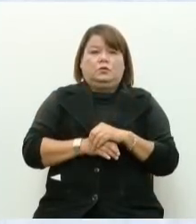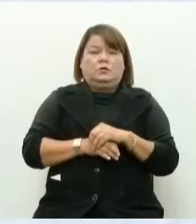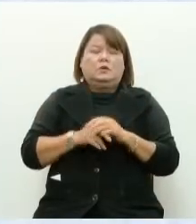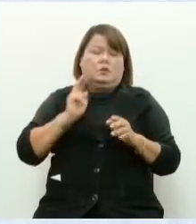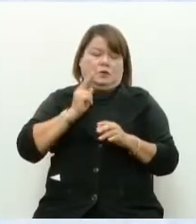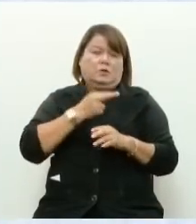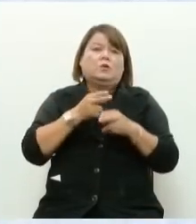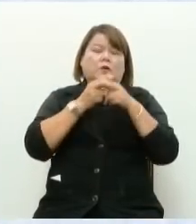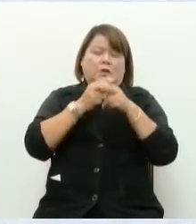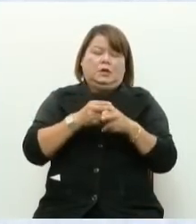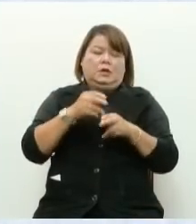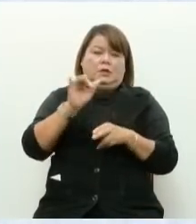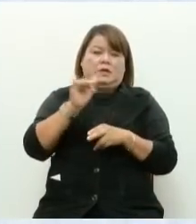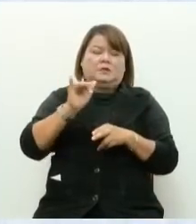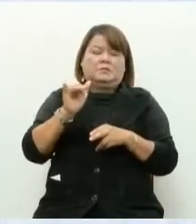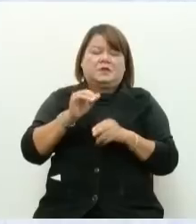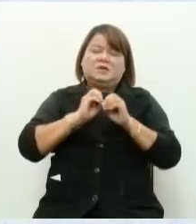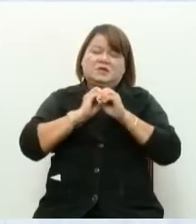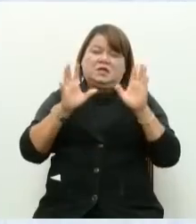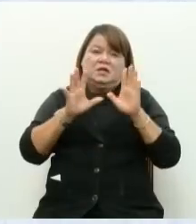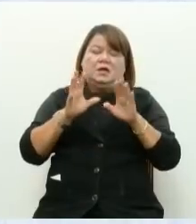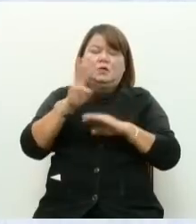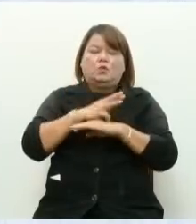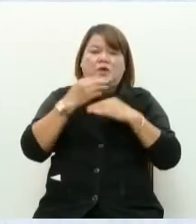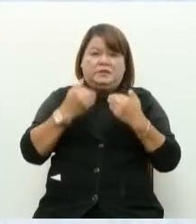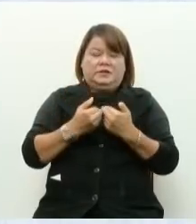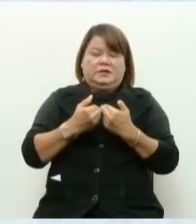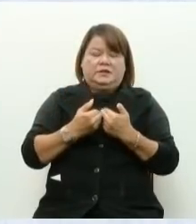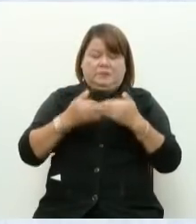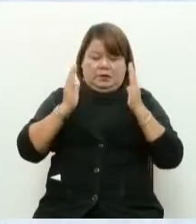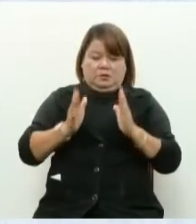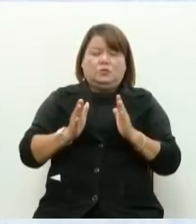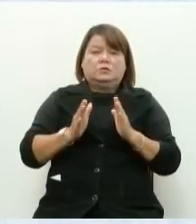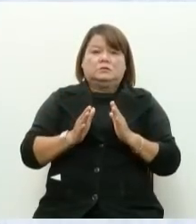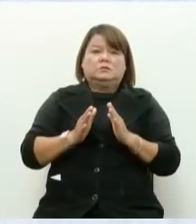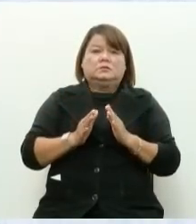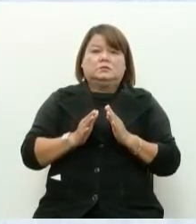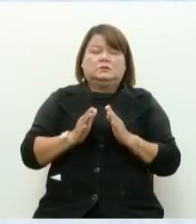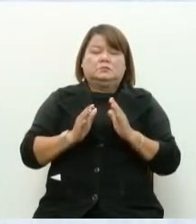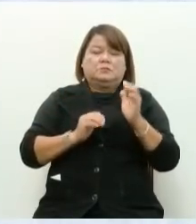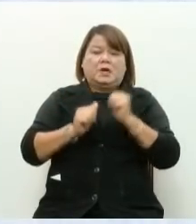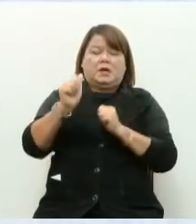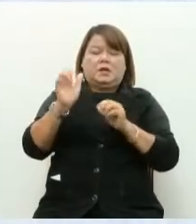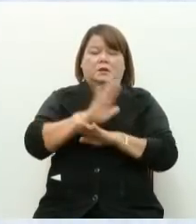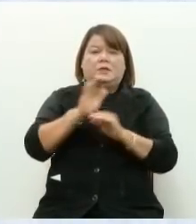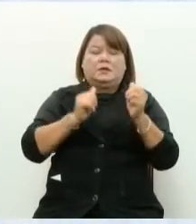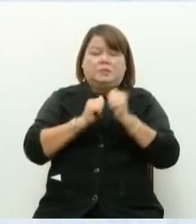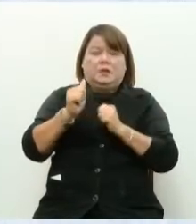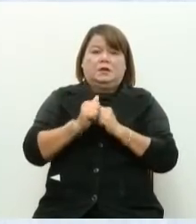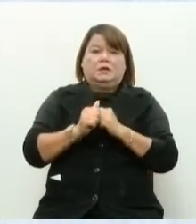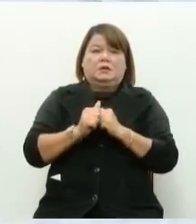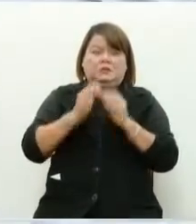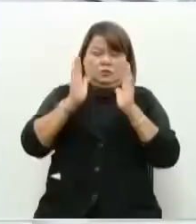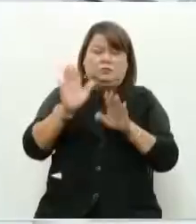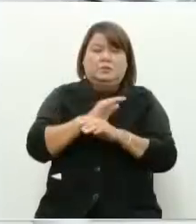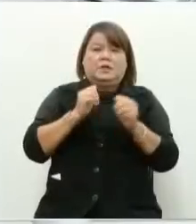เองนั้นยังไม่เคลียร์ซึ่งวันนี้ก็มีทั้งคนผ่านและคนไม่ผ่านนะครับคนไม่